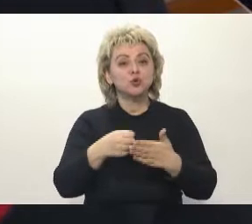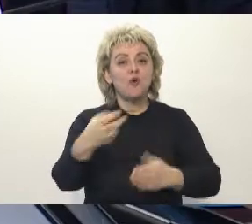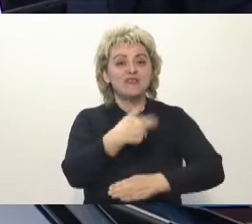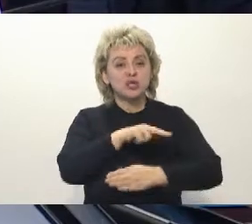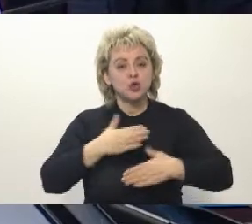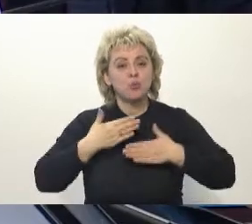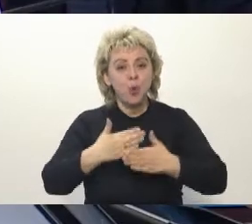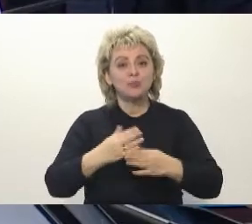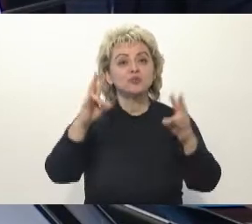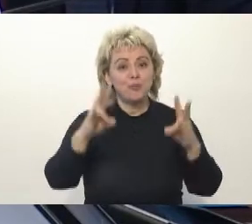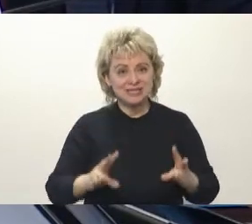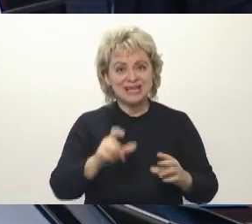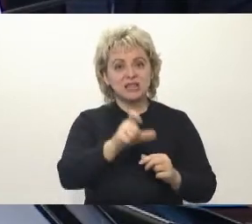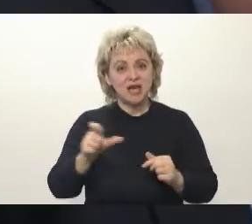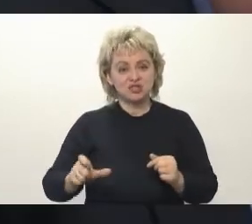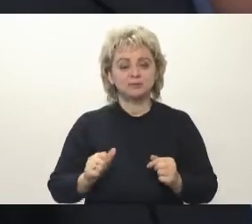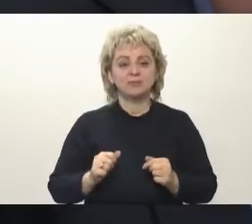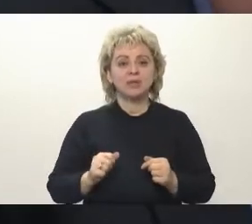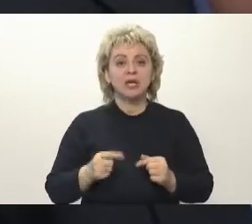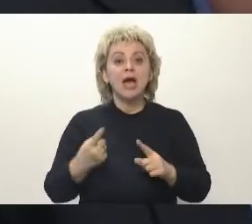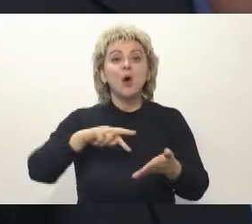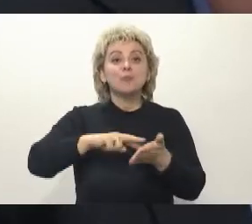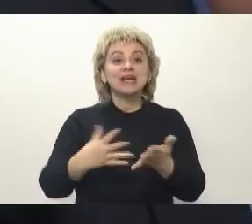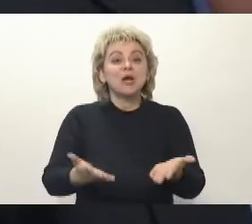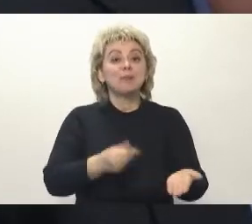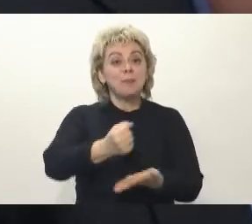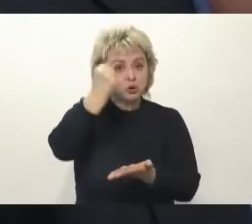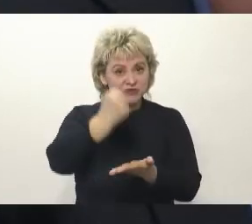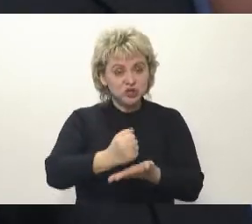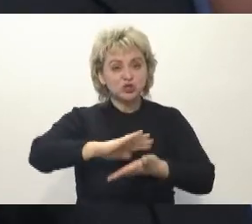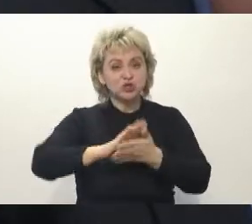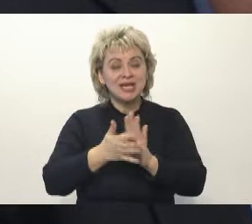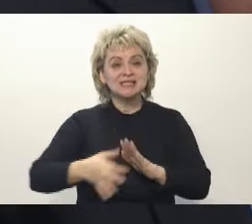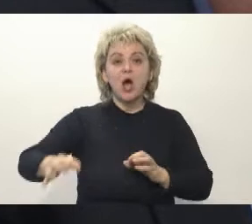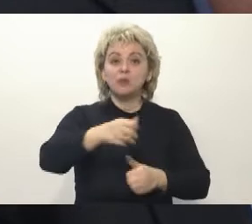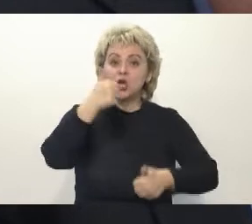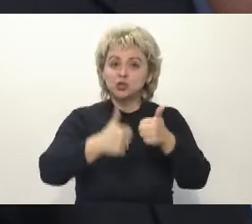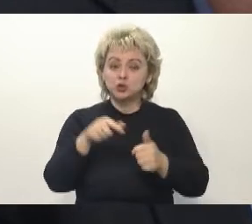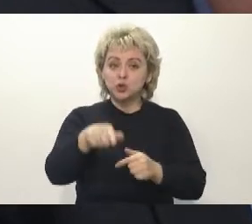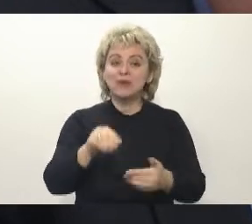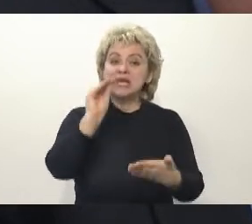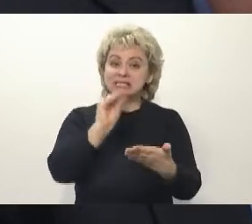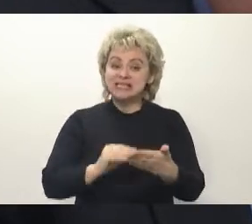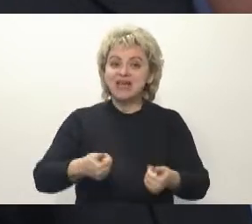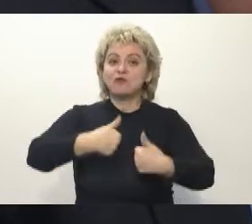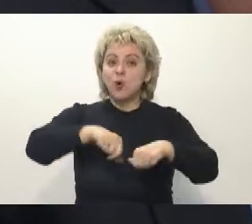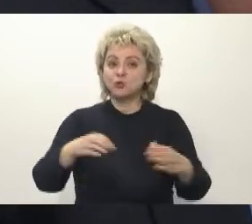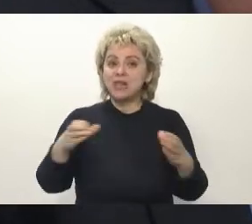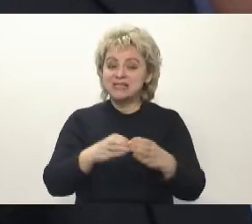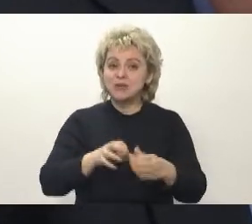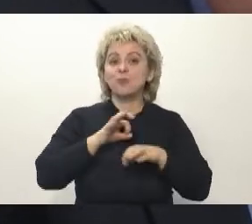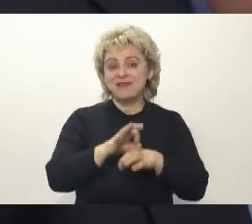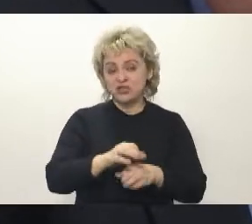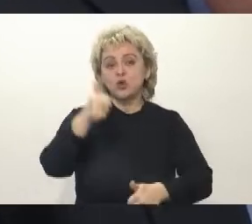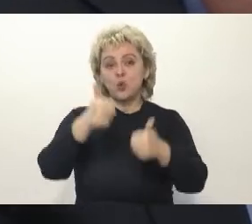доврачебную помощь пострадавшим. При этом предлагается утвердить положение об областном конкурсе и состав конкурсной комиссии по проведению областного